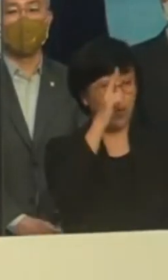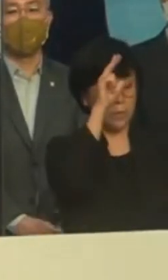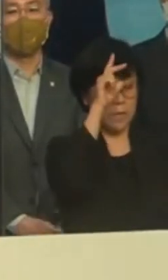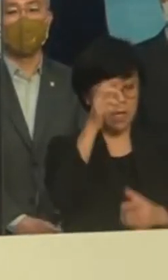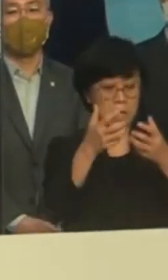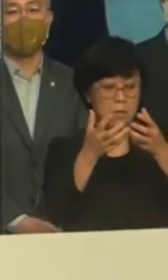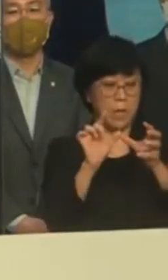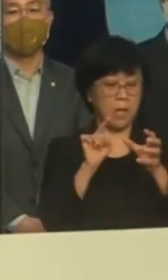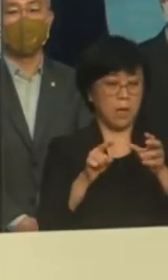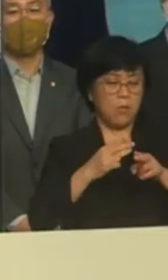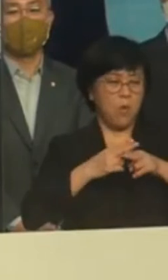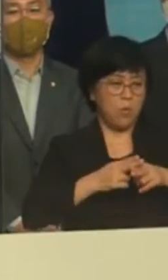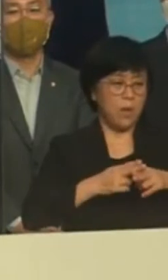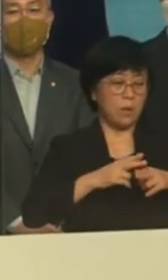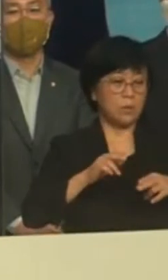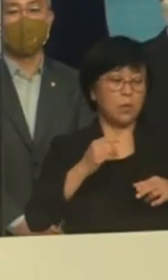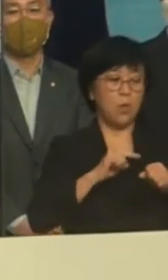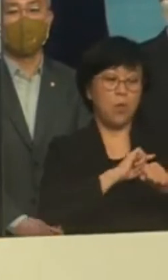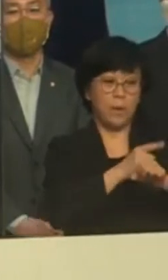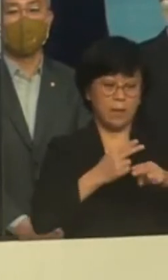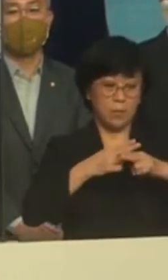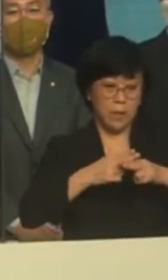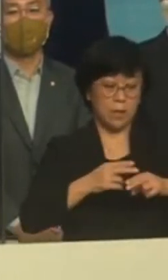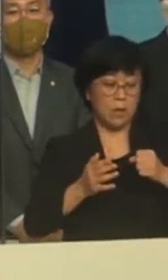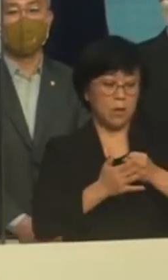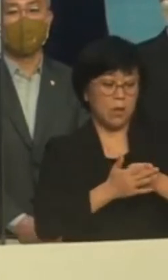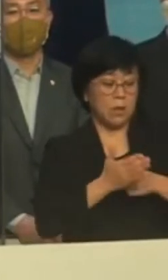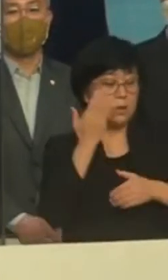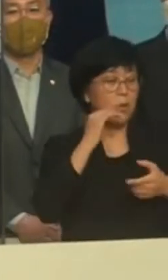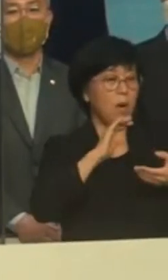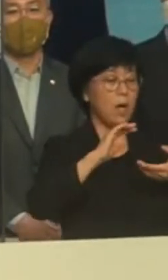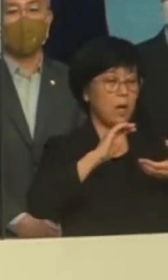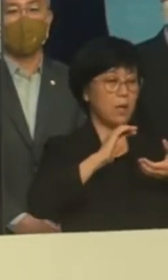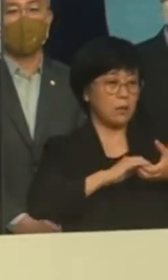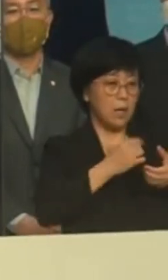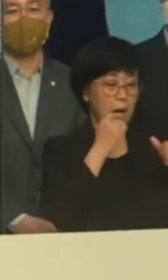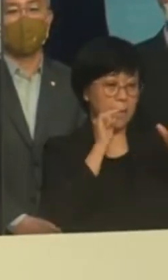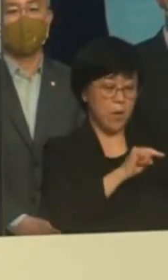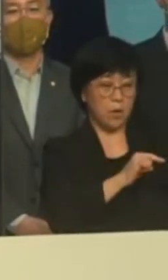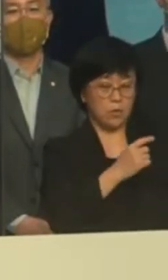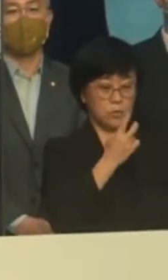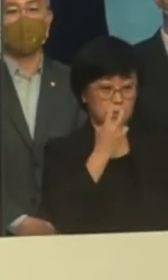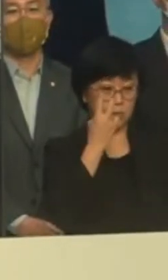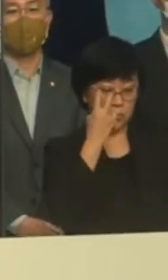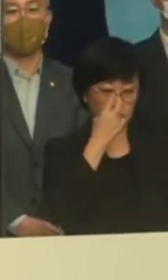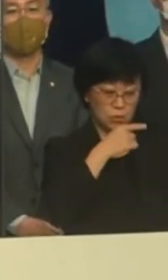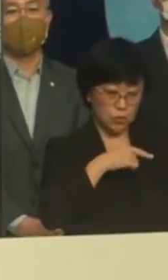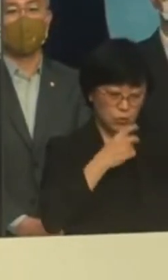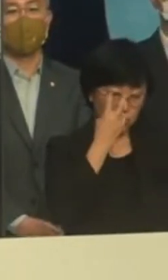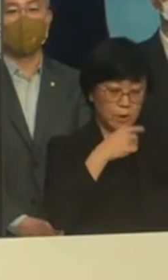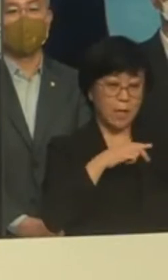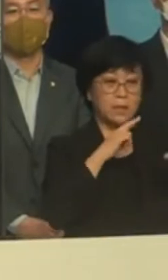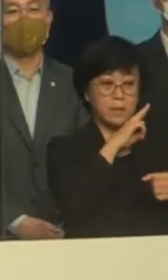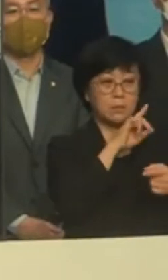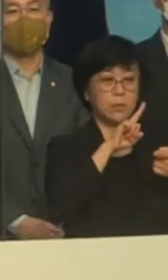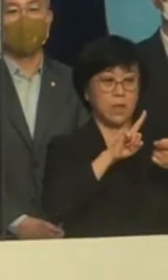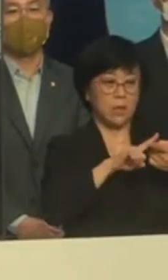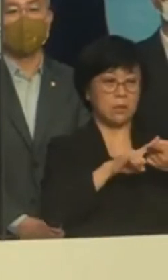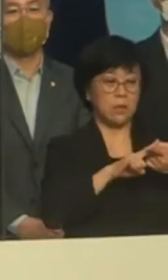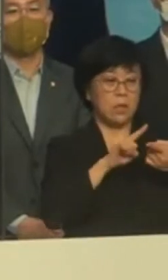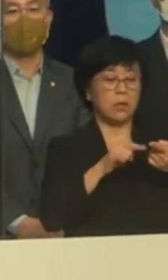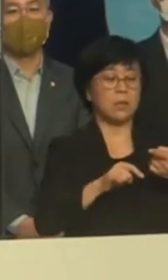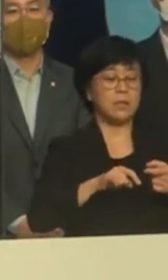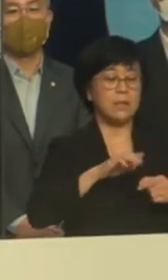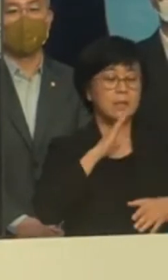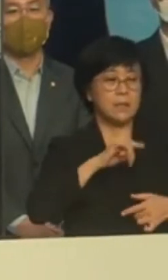검찰의 농단과 또 청와대 하명 수사로 이 판도라 상자를 열기